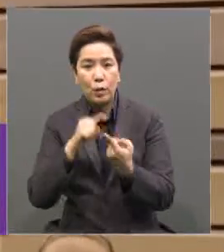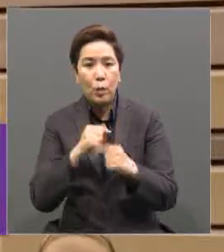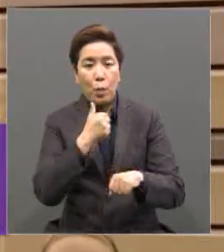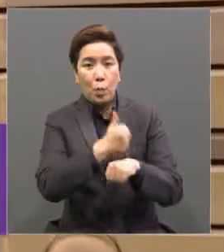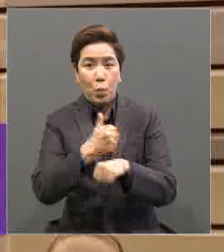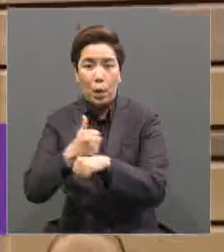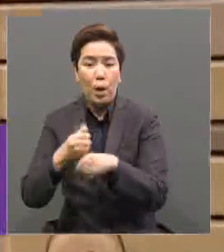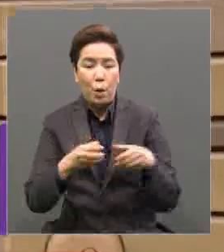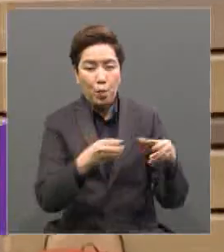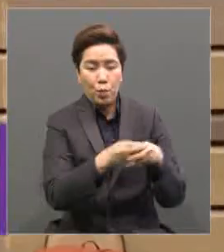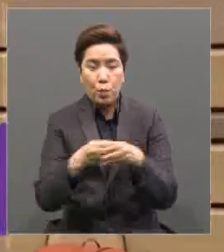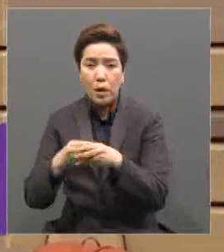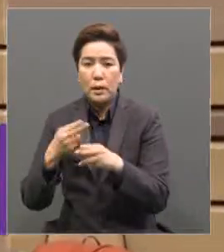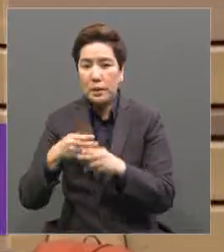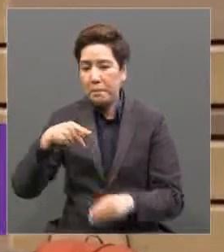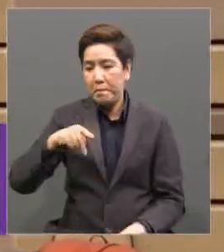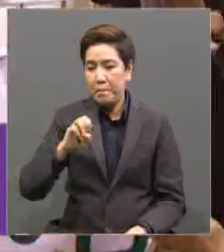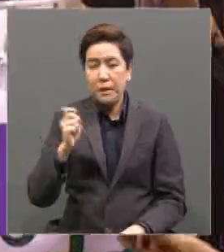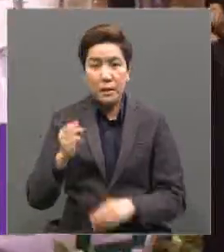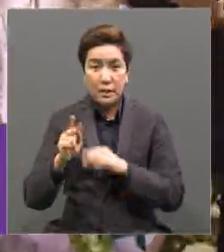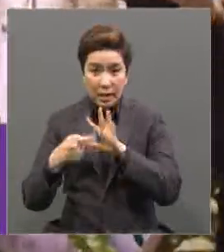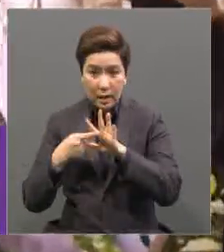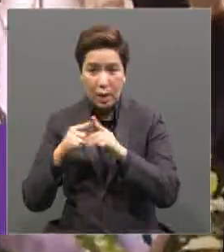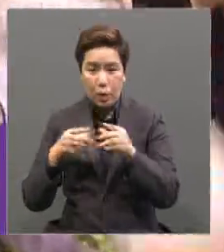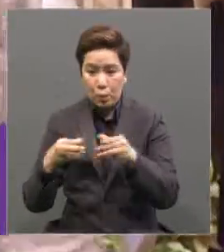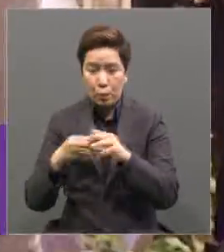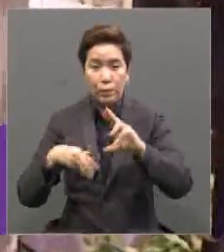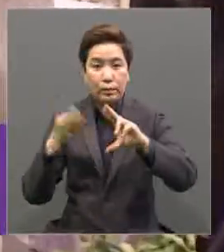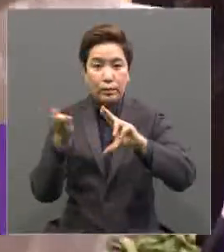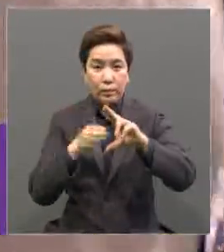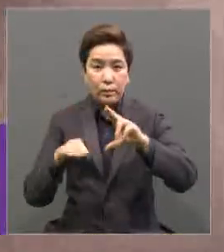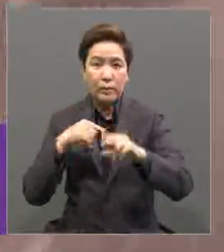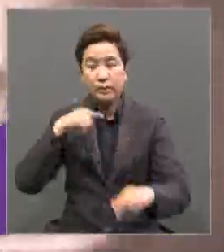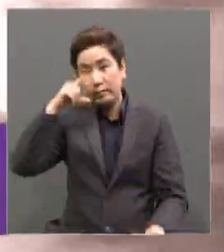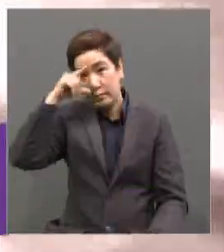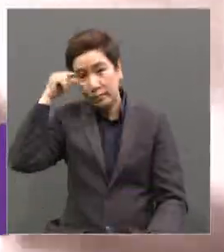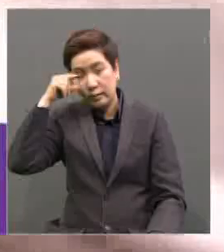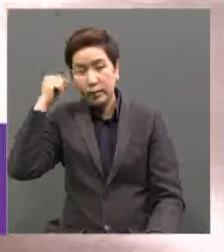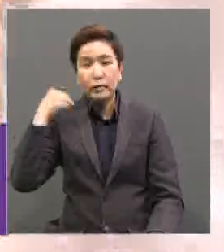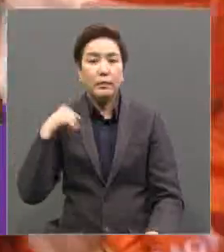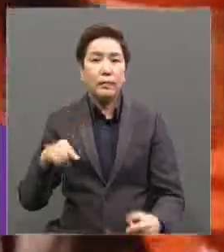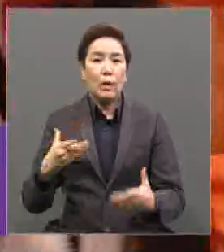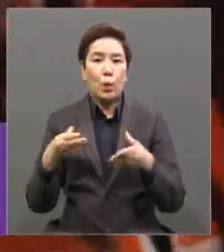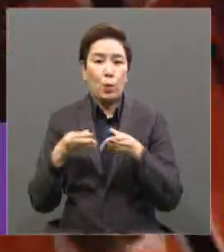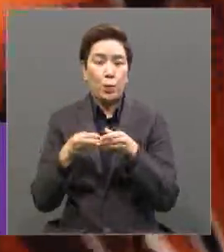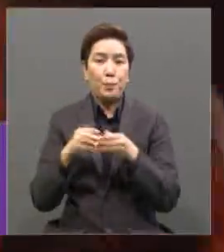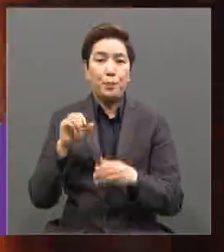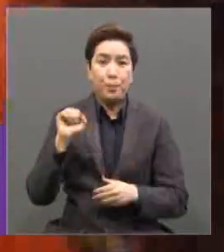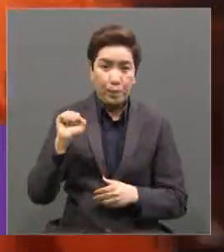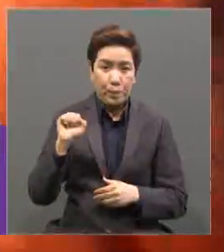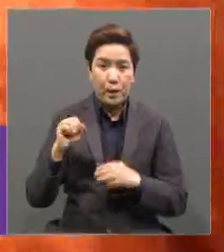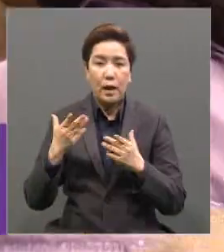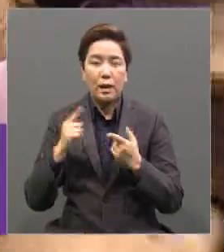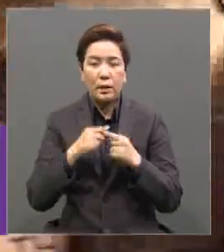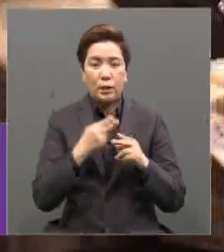พรรคการเมืองคนอื่นๆทั้งนายพิธาลิ้มเจริญรัตน์หัวหน้าพรรคก้าวไกลคุณหญิงสุดารัตน์เกยุราพันธ์พรรคไทยสร้างไทยแล้วก็นาย